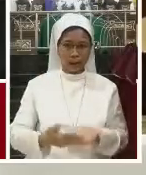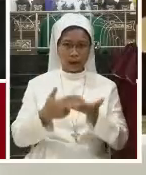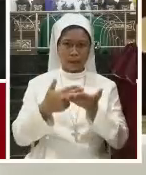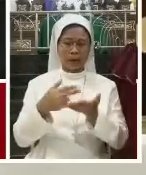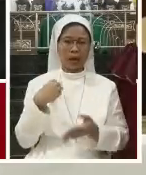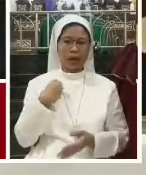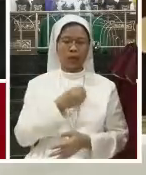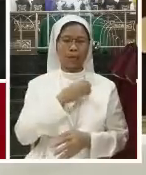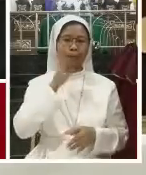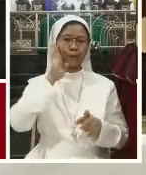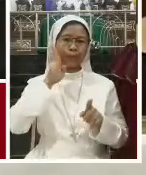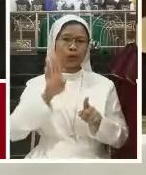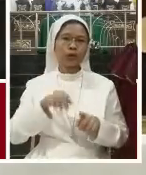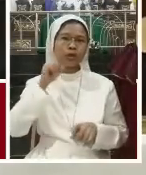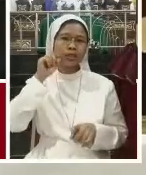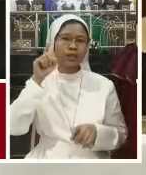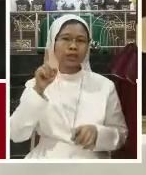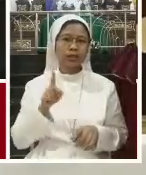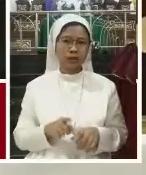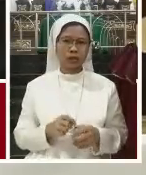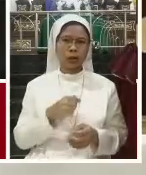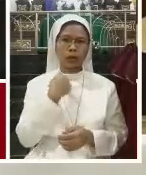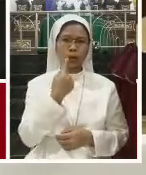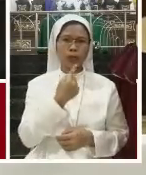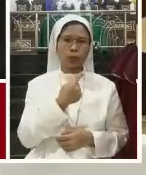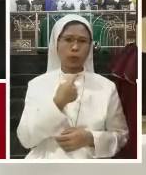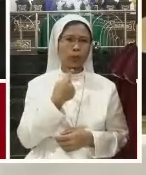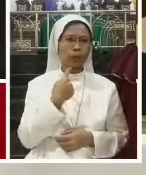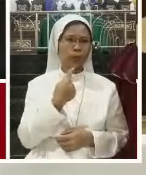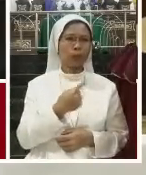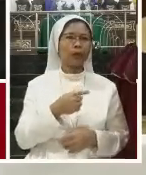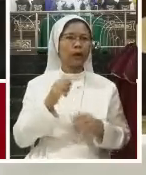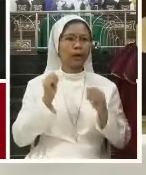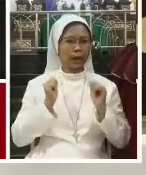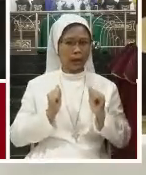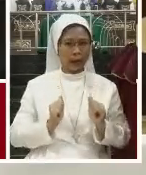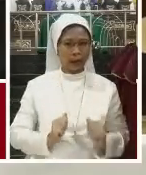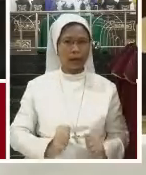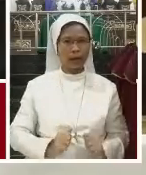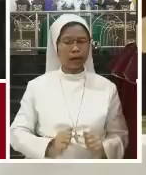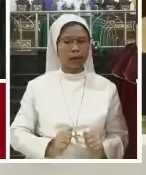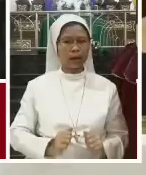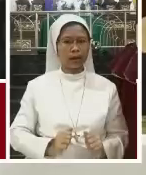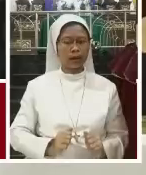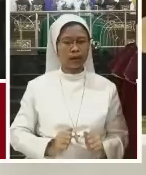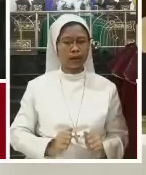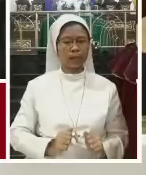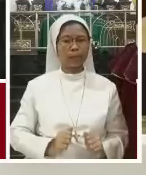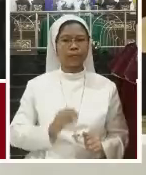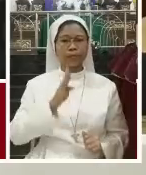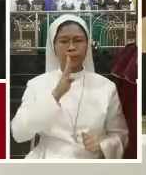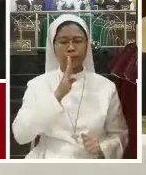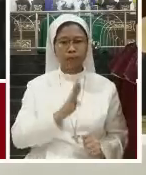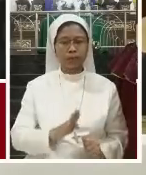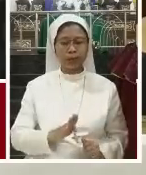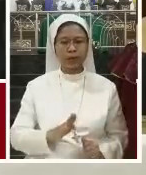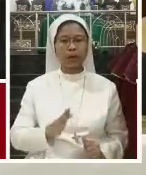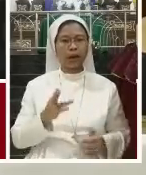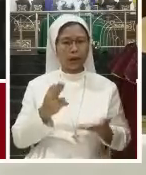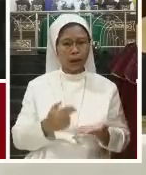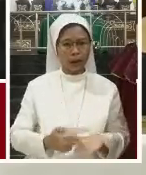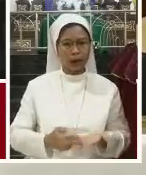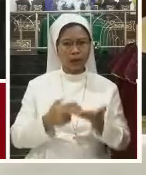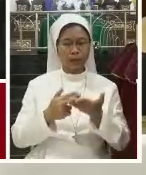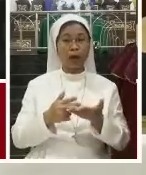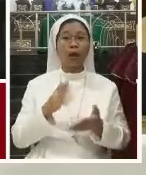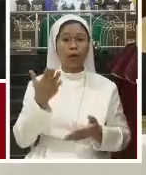tugang na posibleng mas mabagat pa, heavier cross they carry. Dahil lang niya